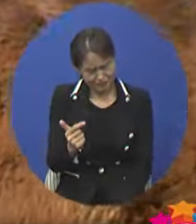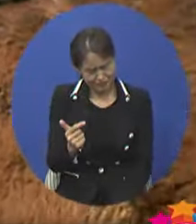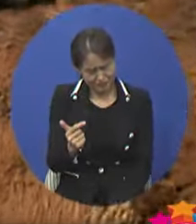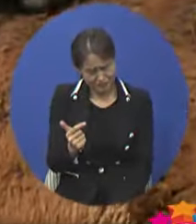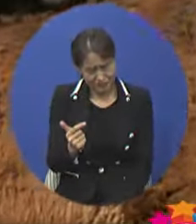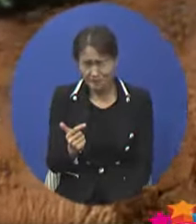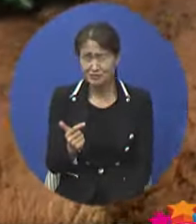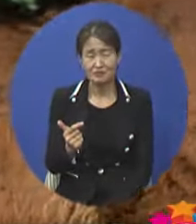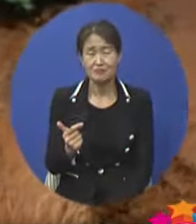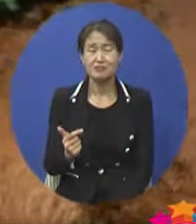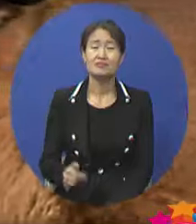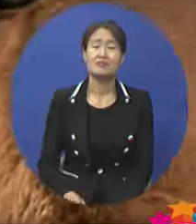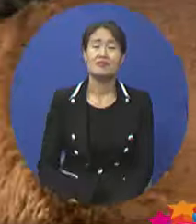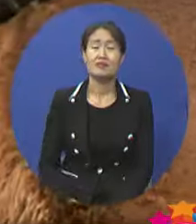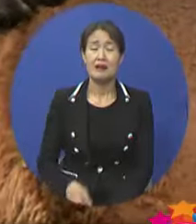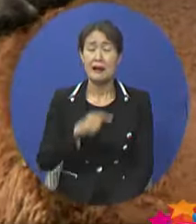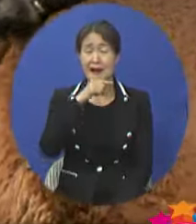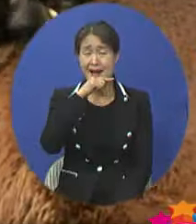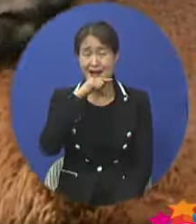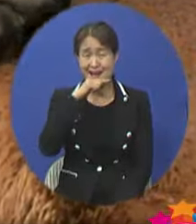울었던가